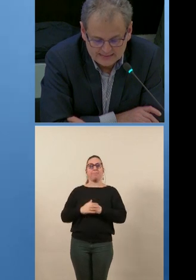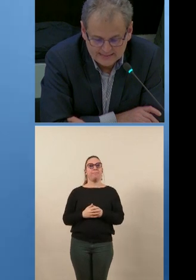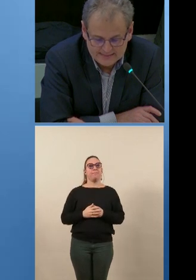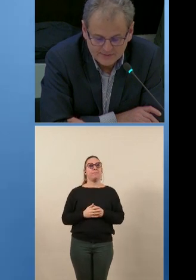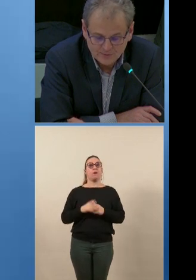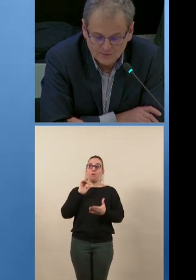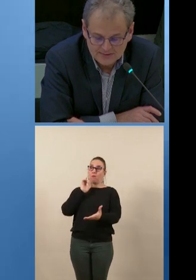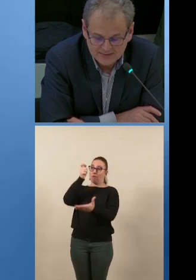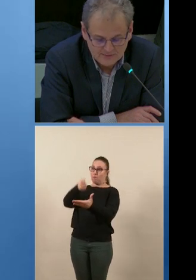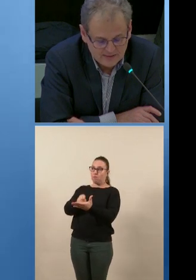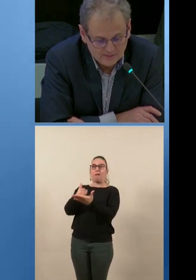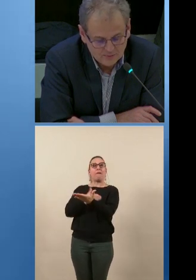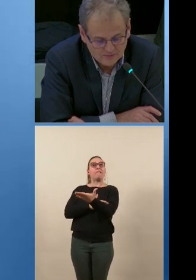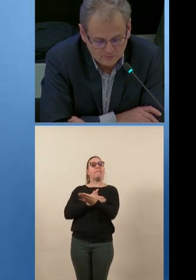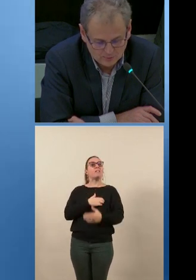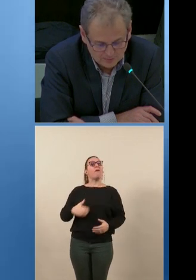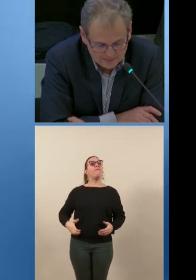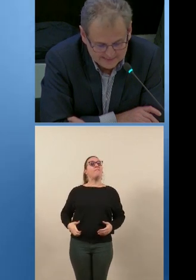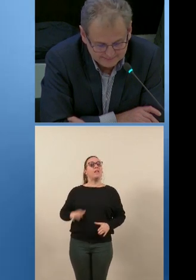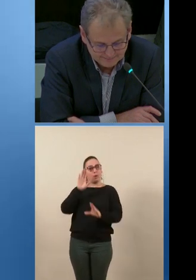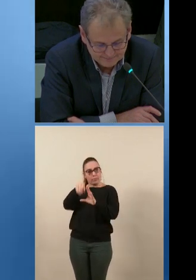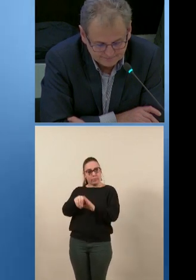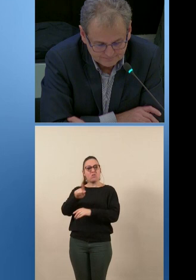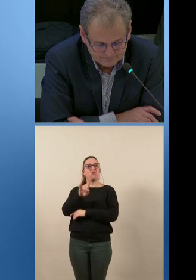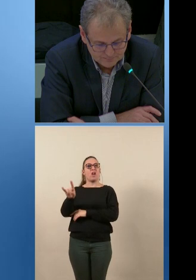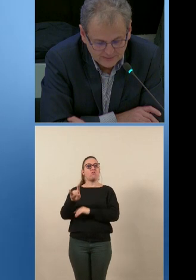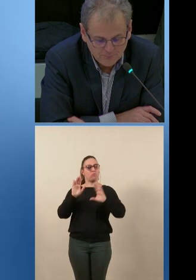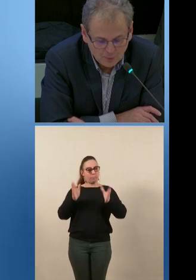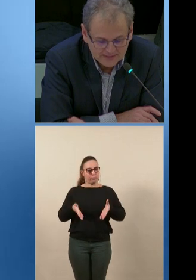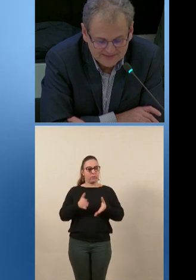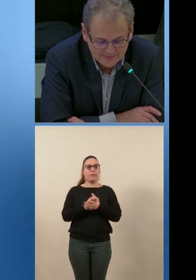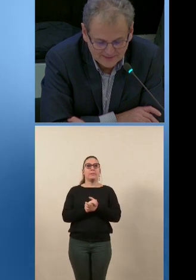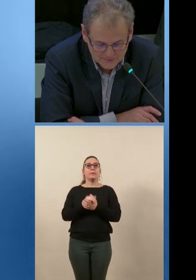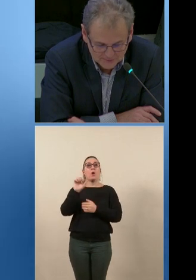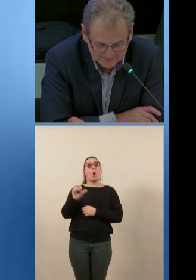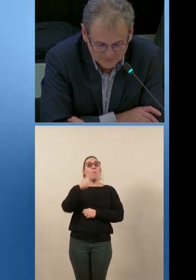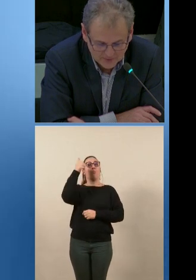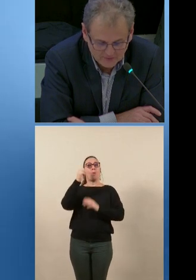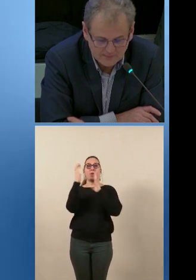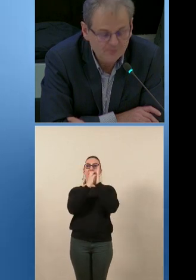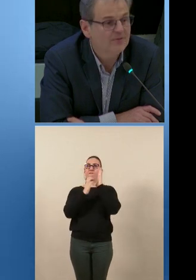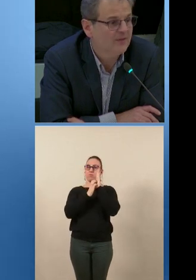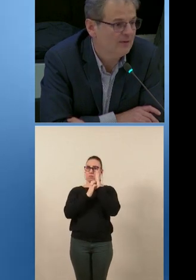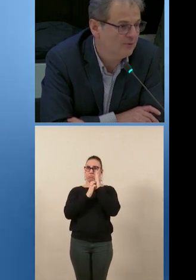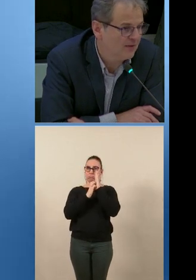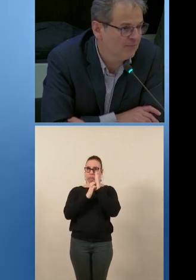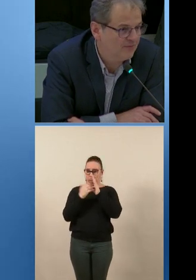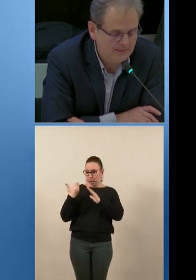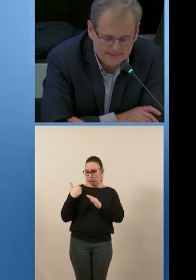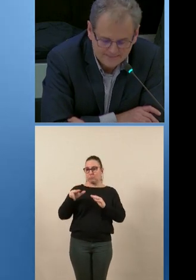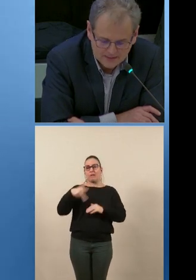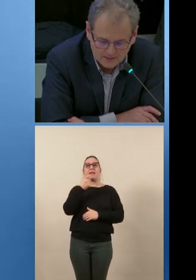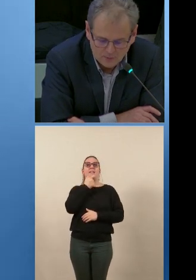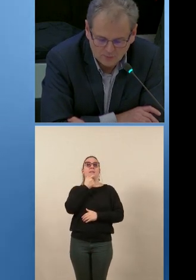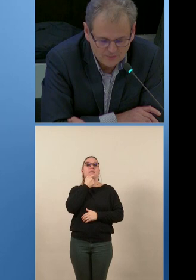d'acquérir les titres que détient la ville au sein de grenaublehitat par une première délibération de principe c'était le 13 mars